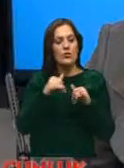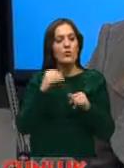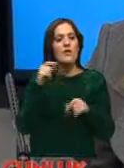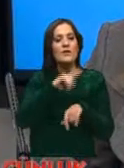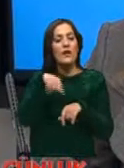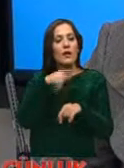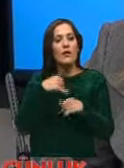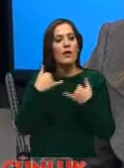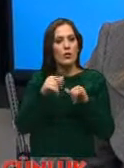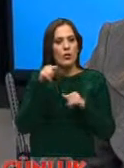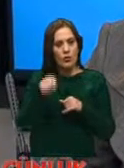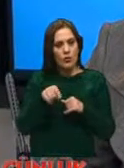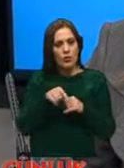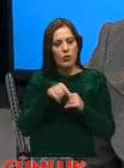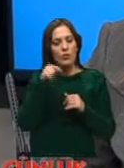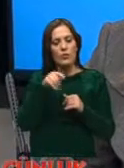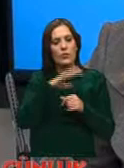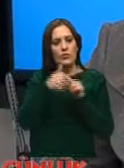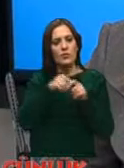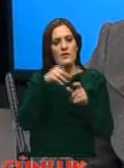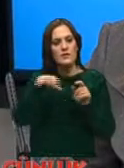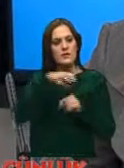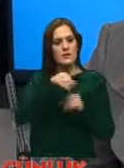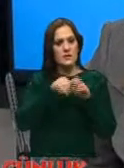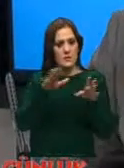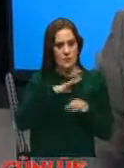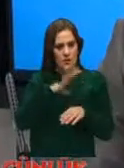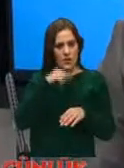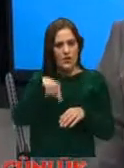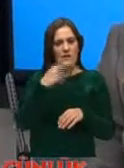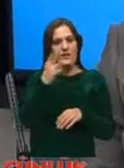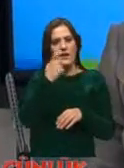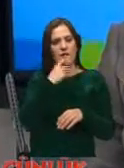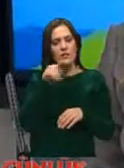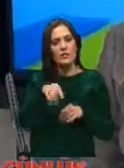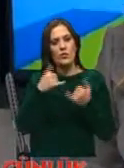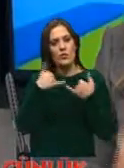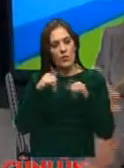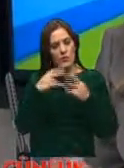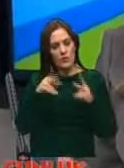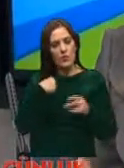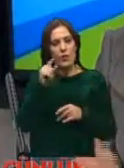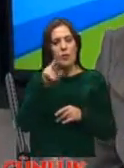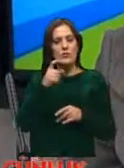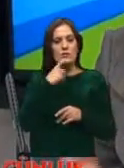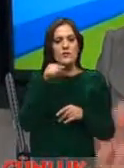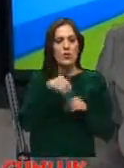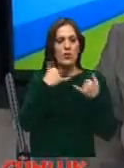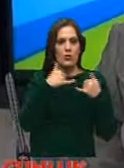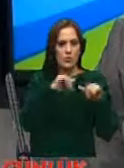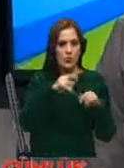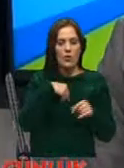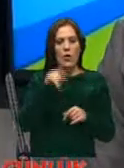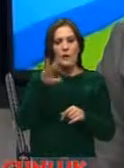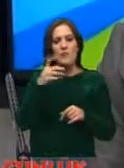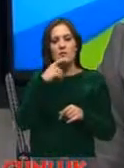kadar oynuyor. Dünyada bir sınıflama sistemi var. İşte 7 yaş bu oyunu oynayabilir, 13 yaş bu oyunu oynayabilir, 15